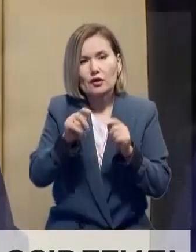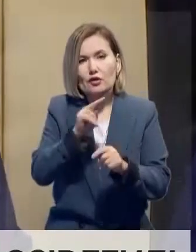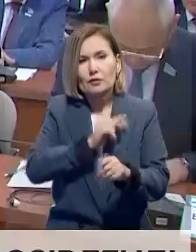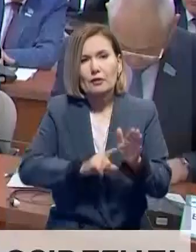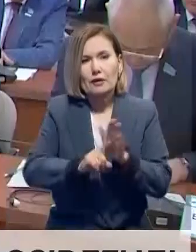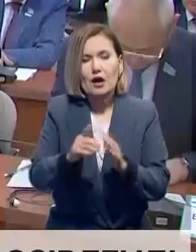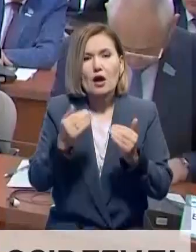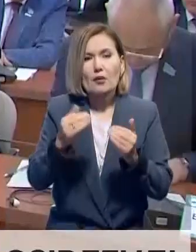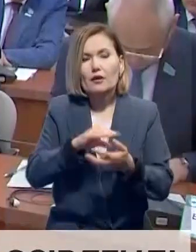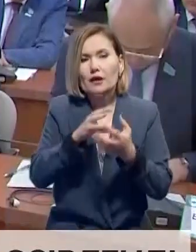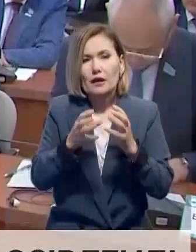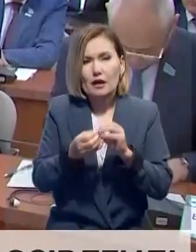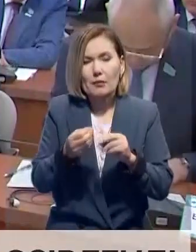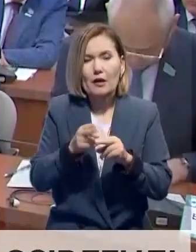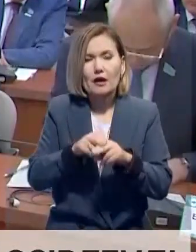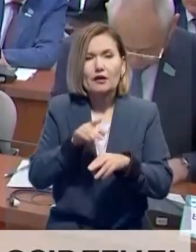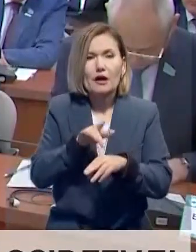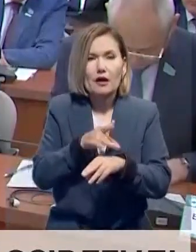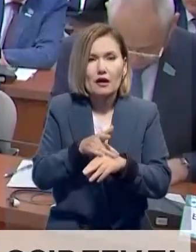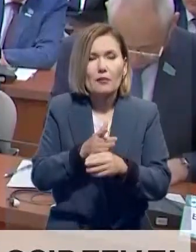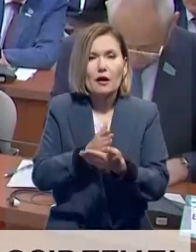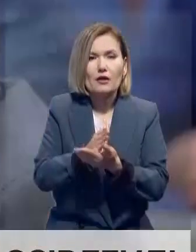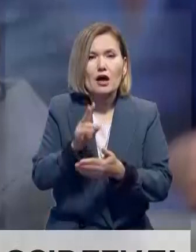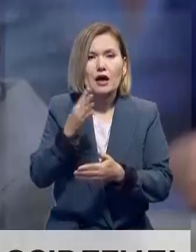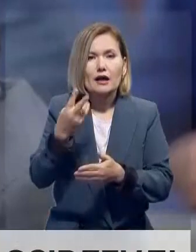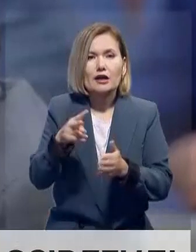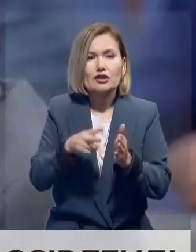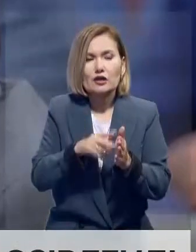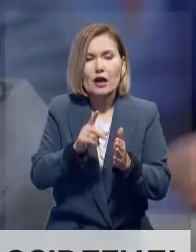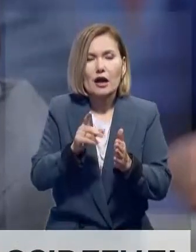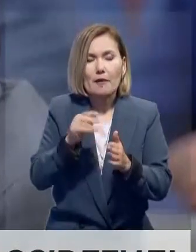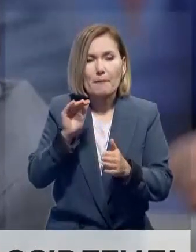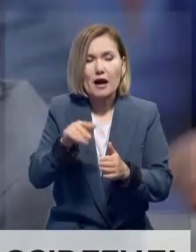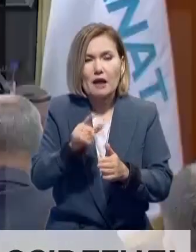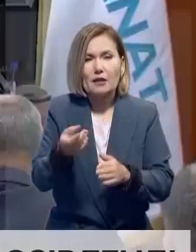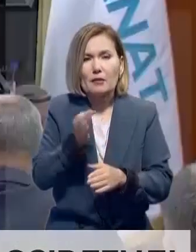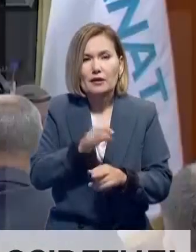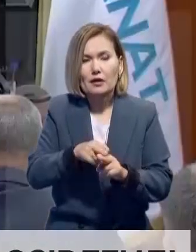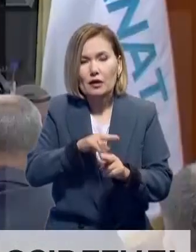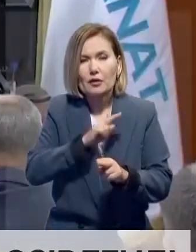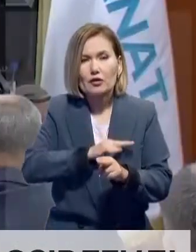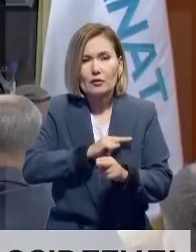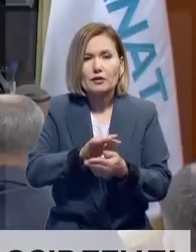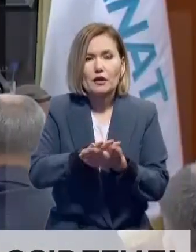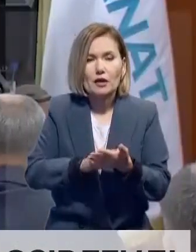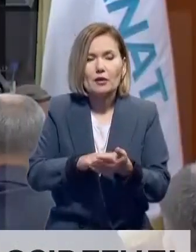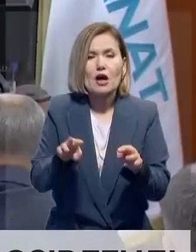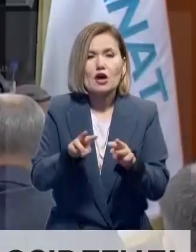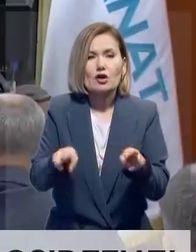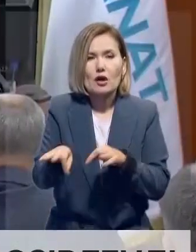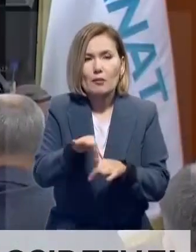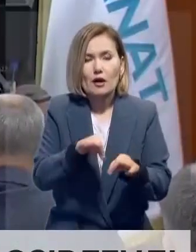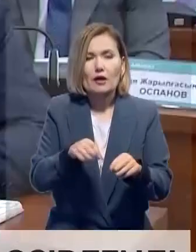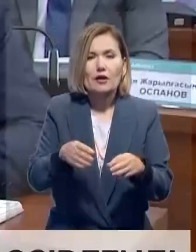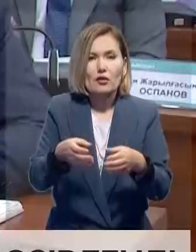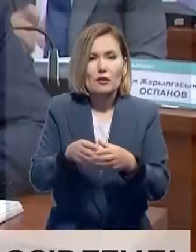тұр. Бүгінгі дейін жедел қызметті 47 мыңнан астам адам пайдаланды. Бұл жұмысты жаңа деңгейде жалғастыру үшін жобаны үкіметке